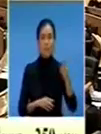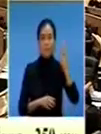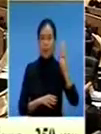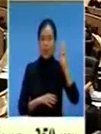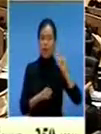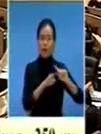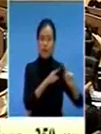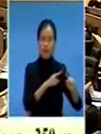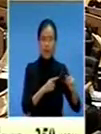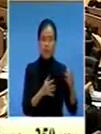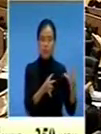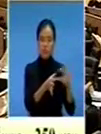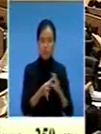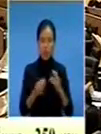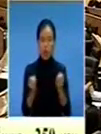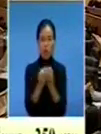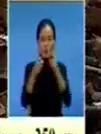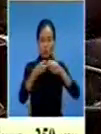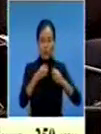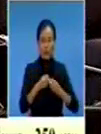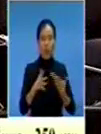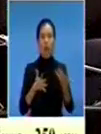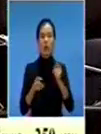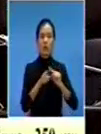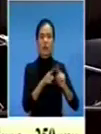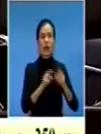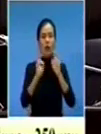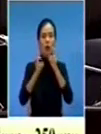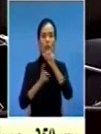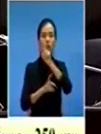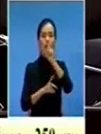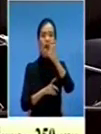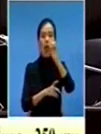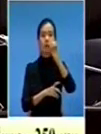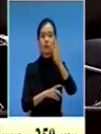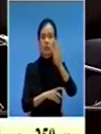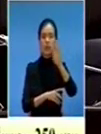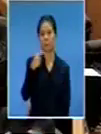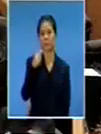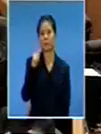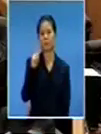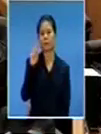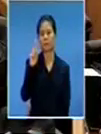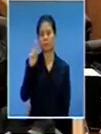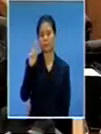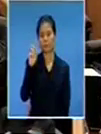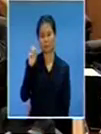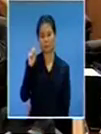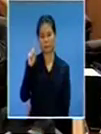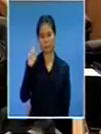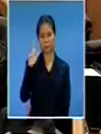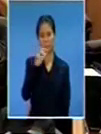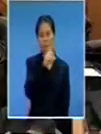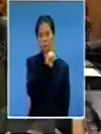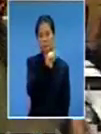ธรรมนูญฉบับใหม่ใกล้ประกาศใช้เต็มทีจึงเชื่อกันว่านายสุรพงษ์โตวิจักชัยกุลน่าจะเป็นนักการเมือง